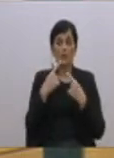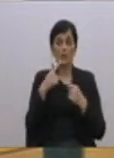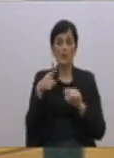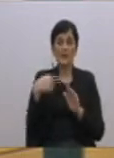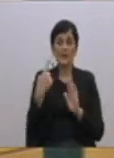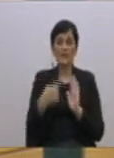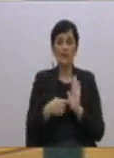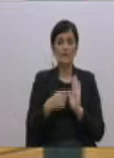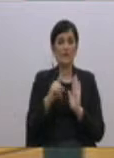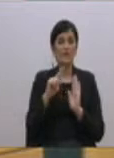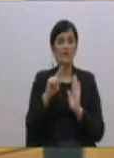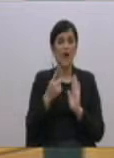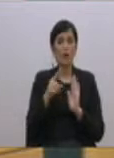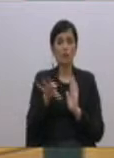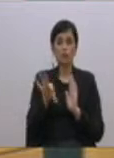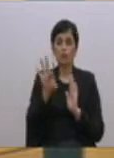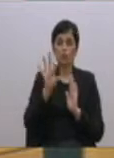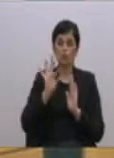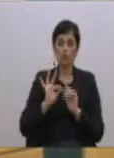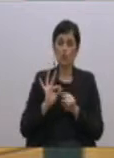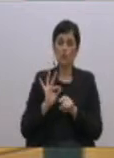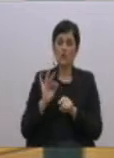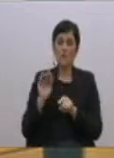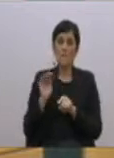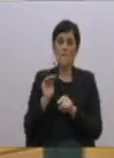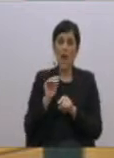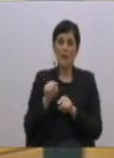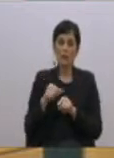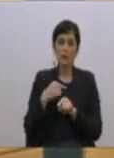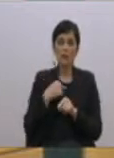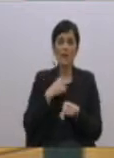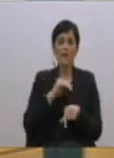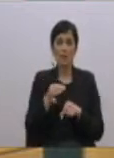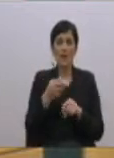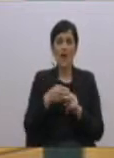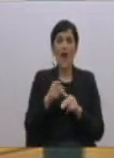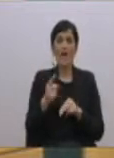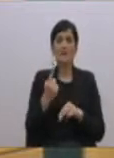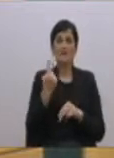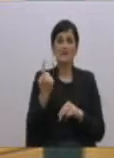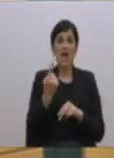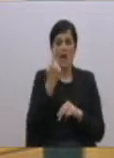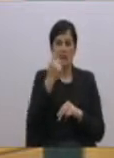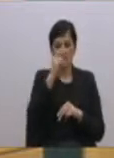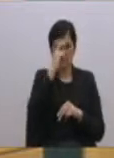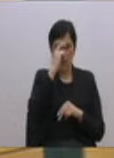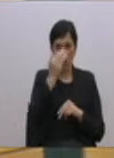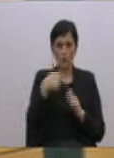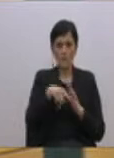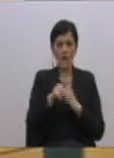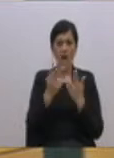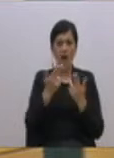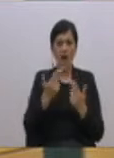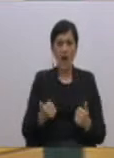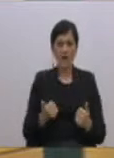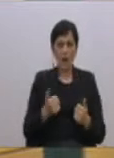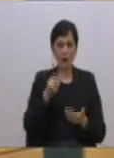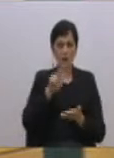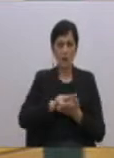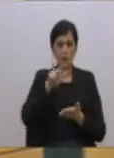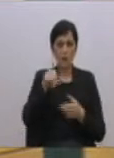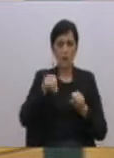რომ რატო შეიჭა კონკრეტულად ეს ფედერაცია, ჩვენი არგუმენტაცია მდგომარეობდა იმაში რომ ეს ერთი სახელმწიფოს მიერ აღიარებული ფედერაცია, ვისაც